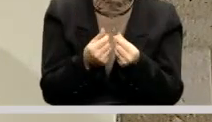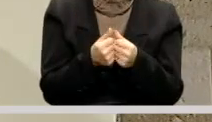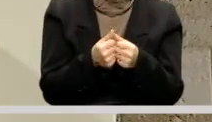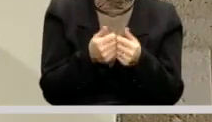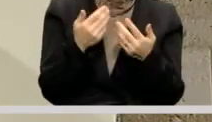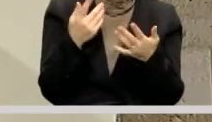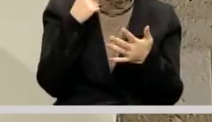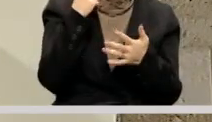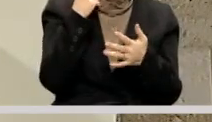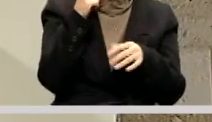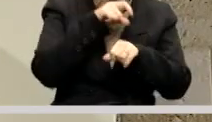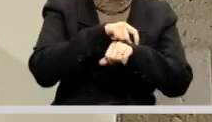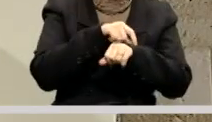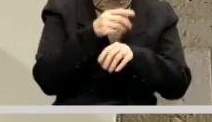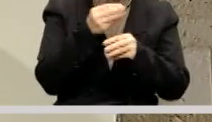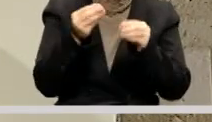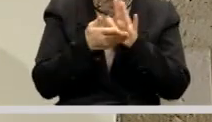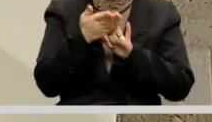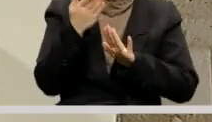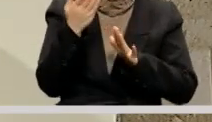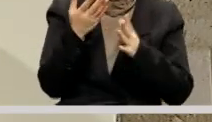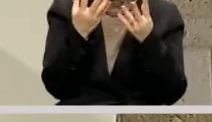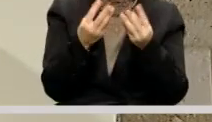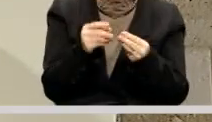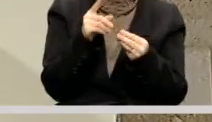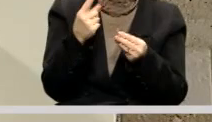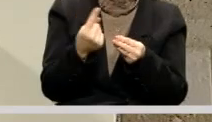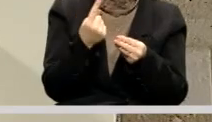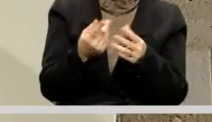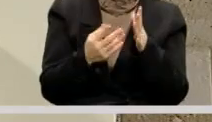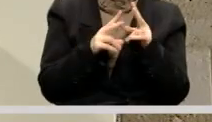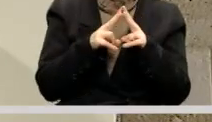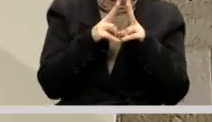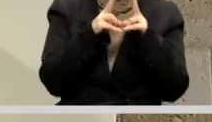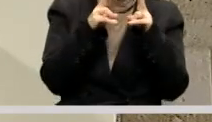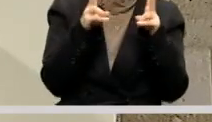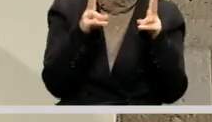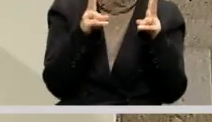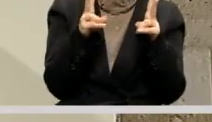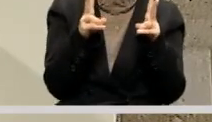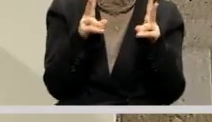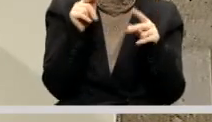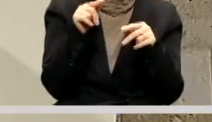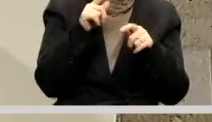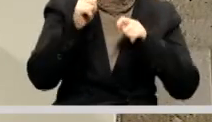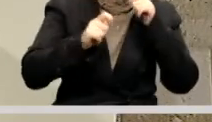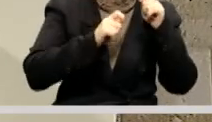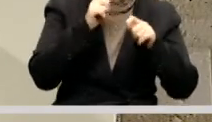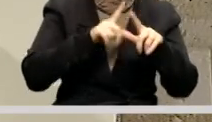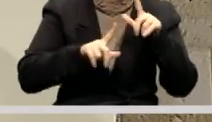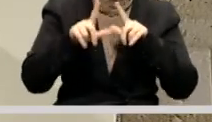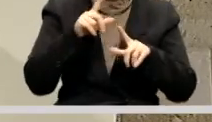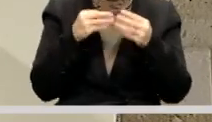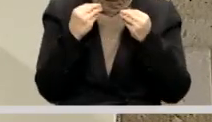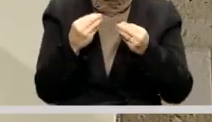diyabet hastalarında sıklıkla karşılaştığımız bir durum. Gündüz karbonhidrat sayımlarını yaparak ve gündüz bu enerji ihtiyacının iyi